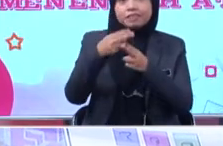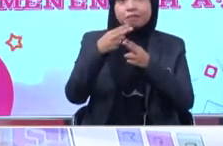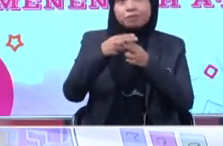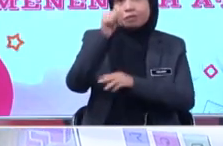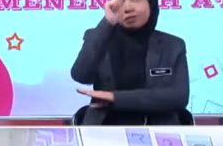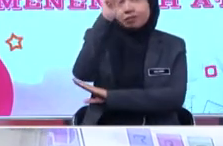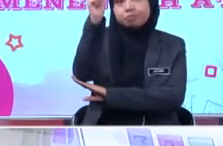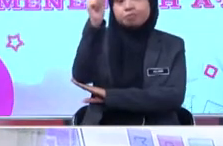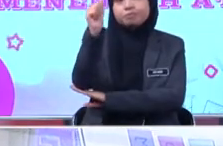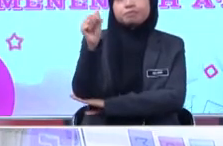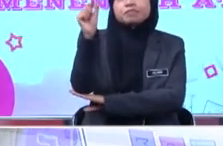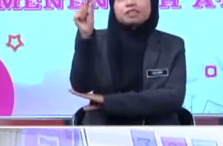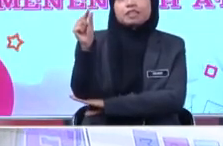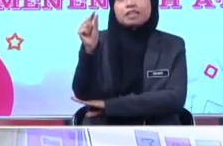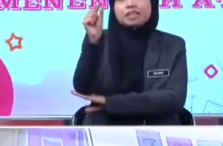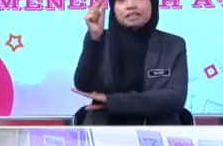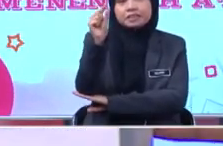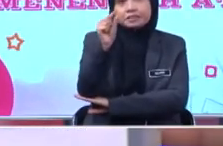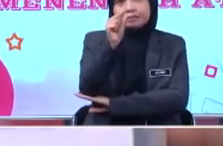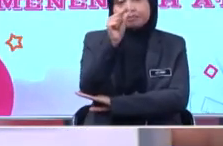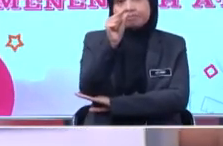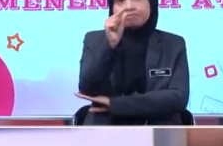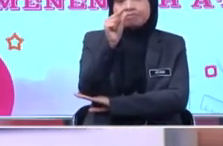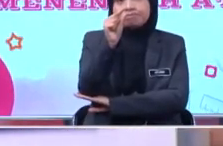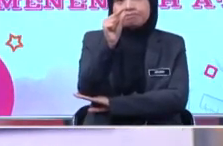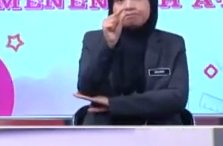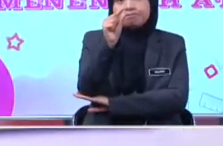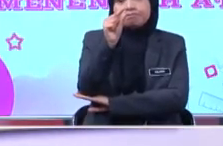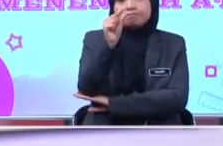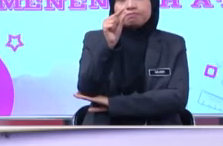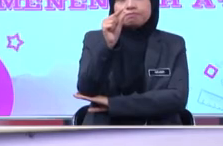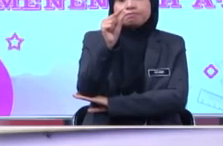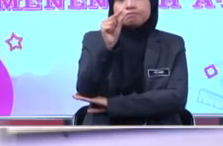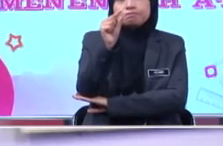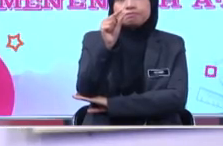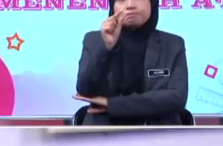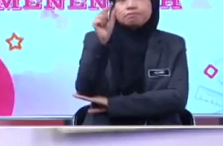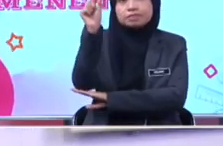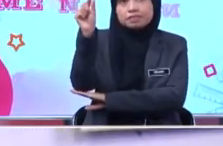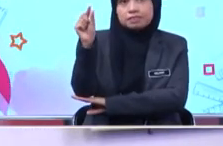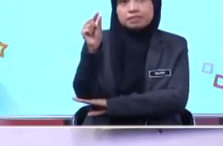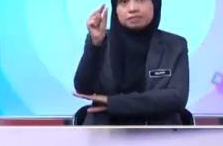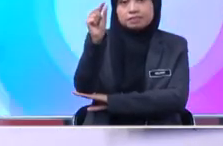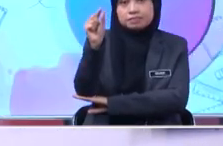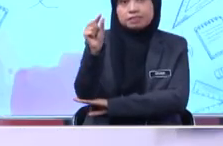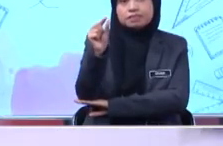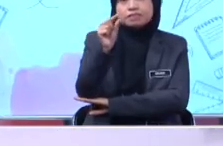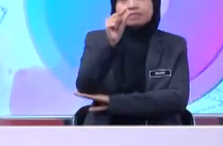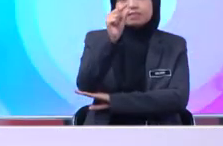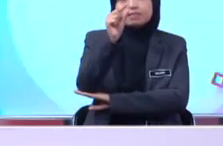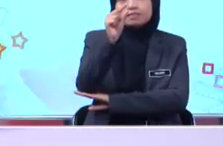Bismillahirrohmanirrohim lillahi Ma fissamawati wama fil Lord we ingin